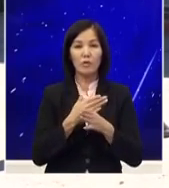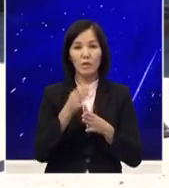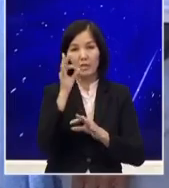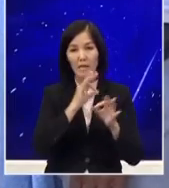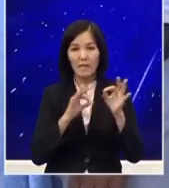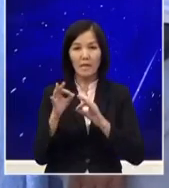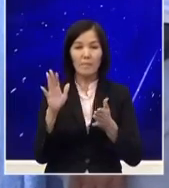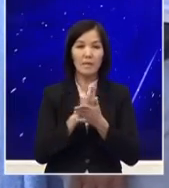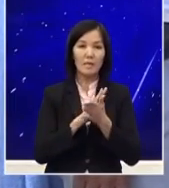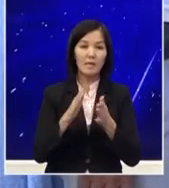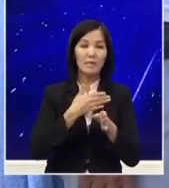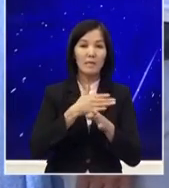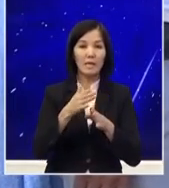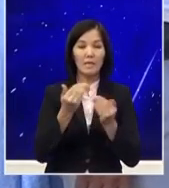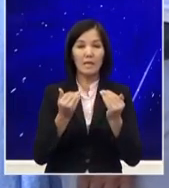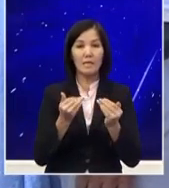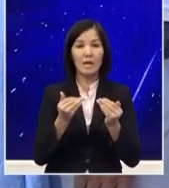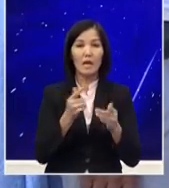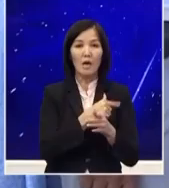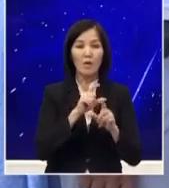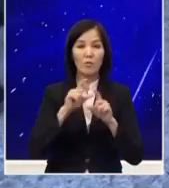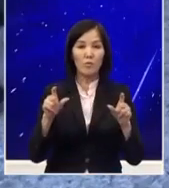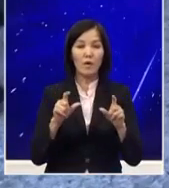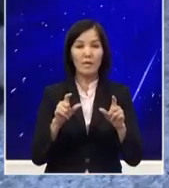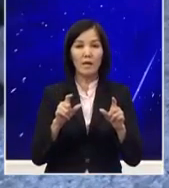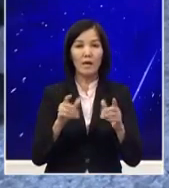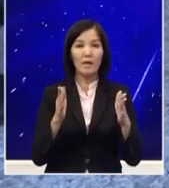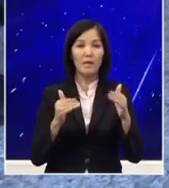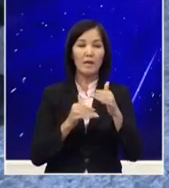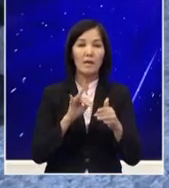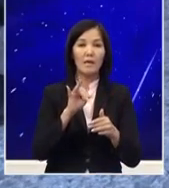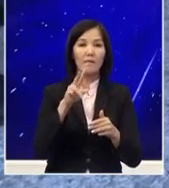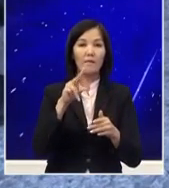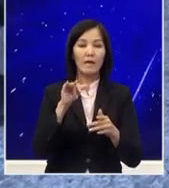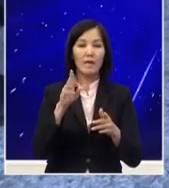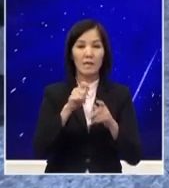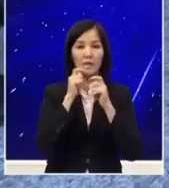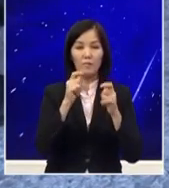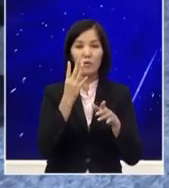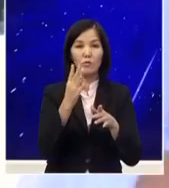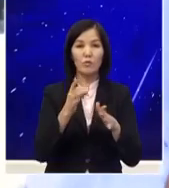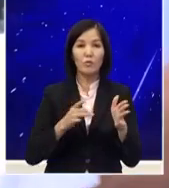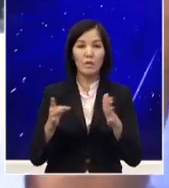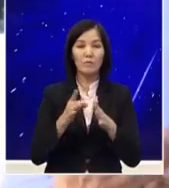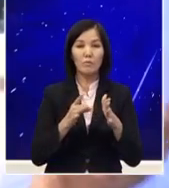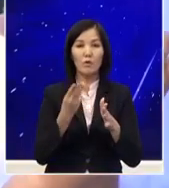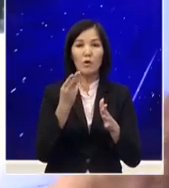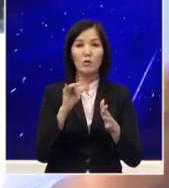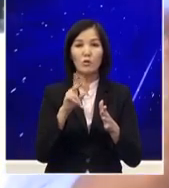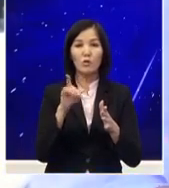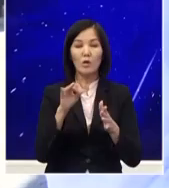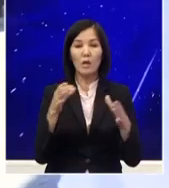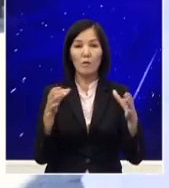дәрі-дәрмек таратыпты. Енді міне аудандық ауруханаға оттегі концентраттарын табыстауда. Оның төртеуін республикалық шұғыла қоры